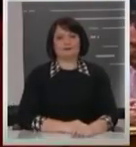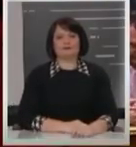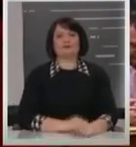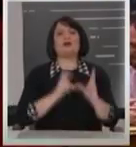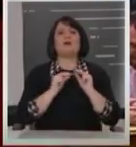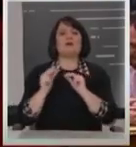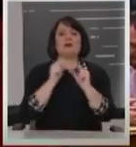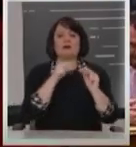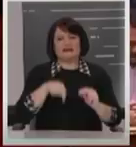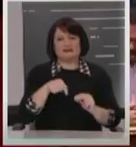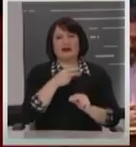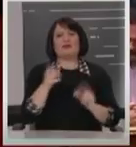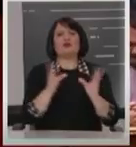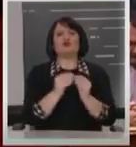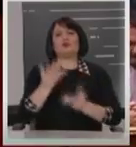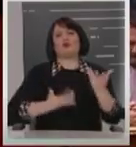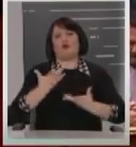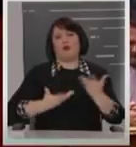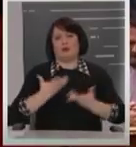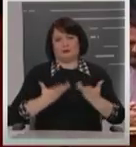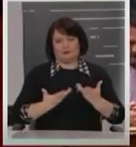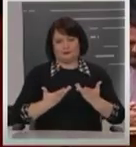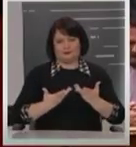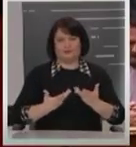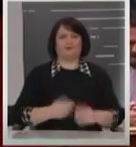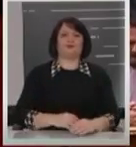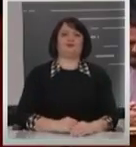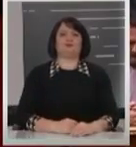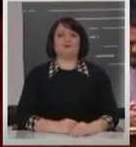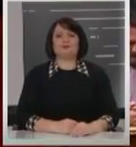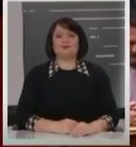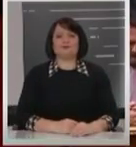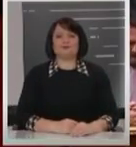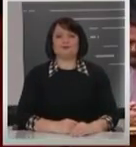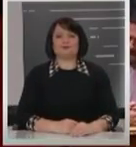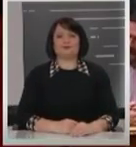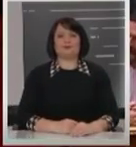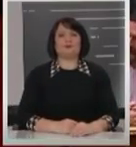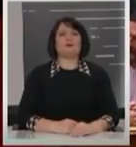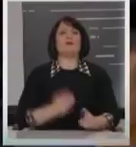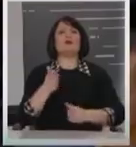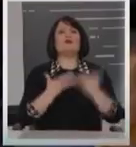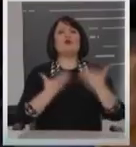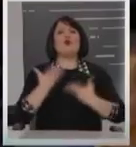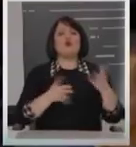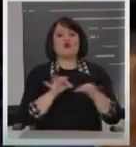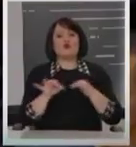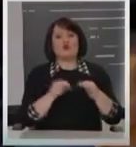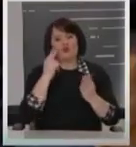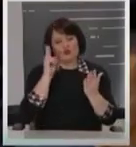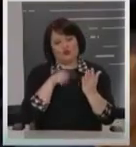Συζήτηση σήμερα για τον προϋπολογισμό. Και σύμφωνα με το σχέδιο του προϋπολογισμού, αναμένονται για